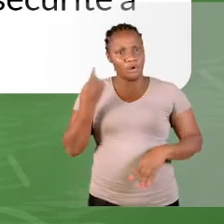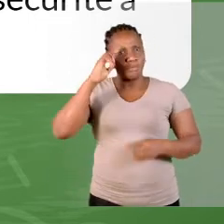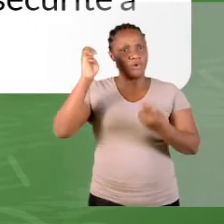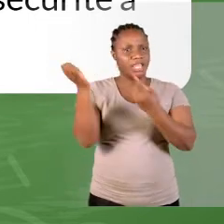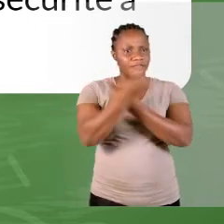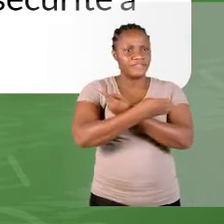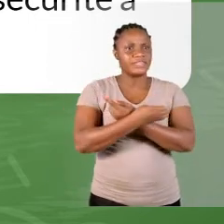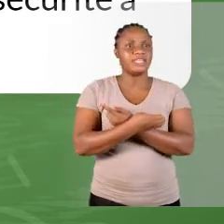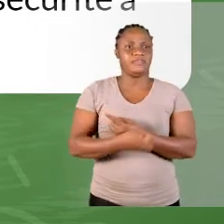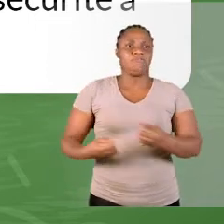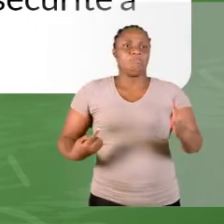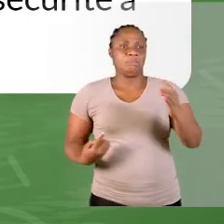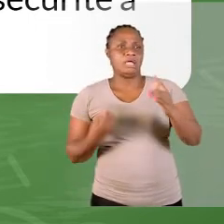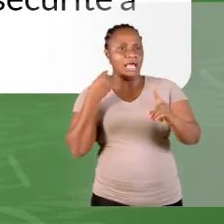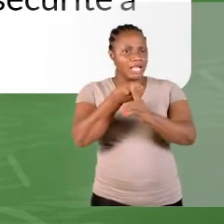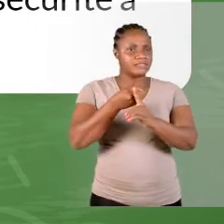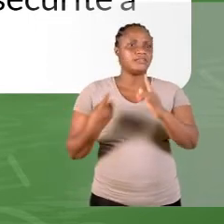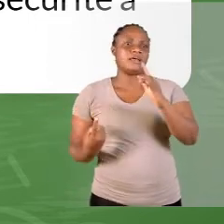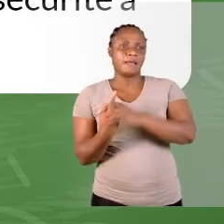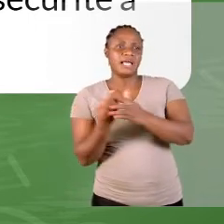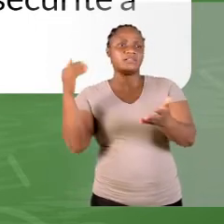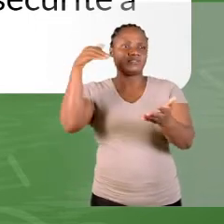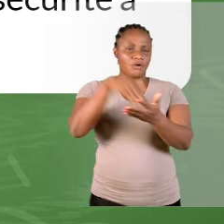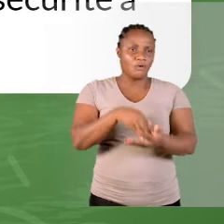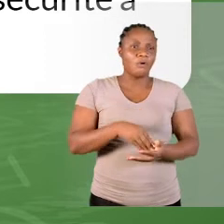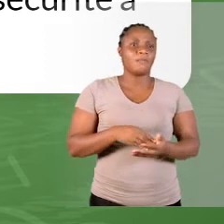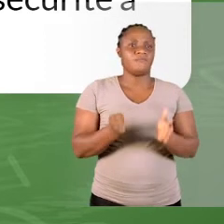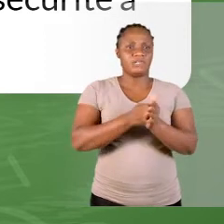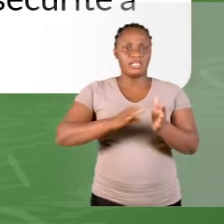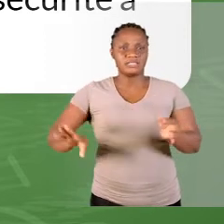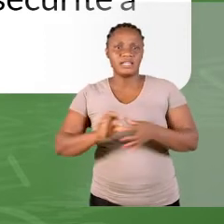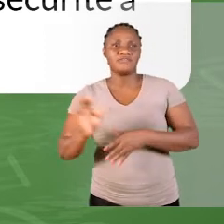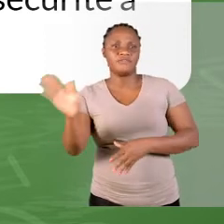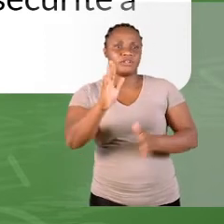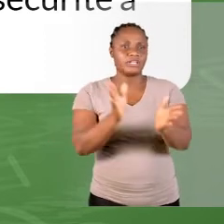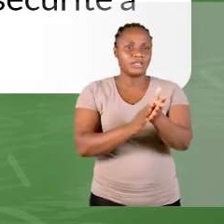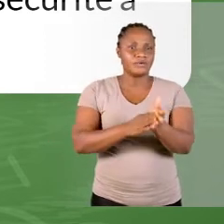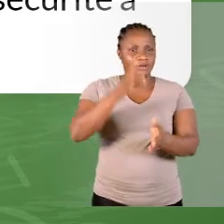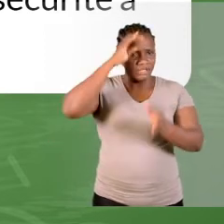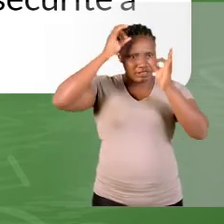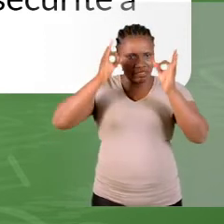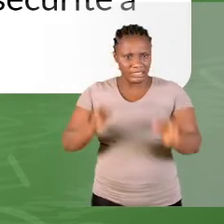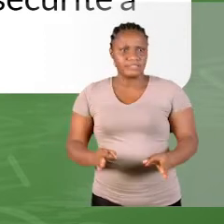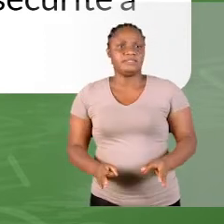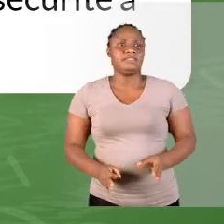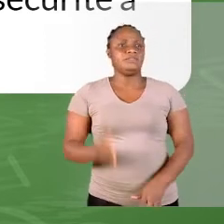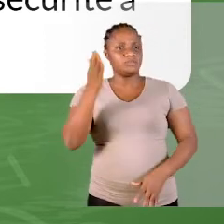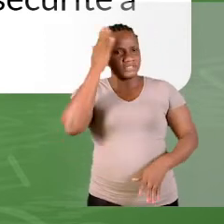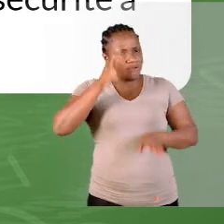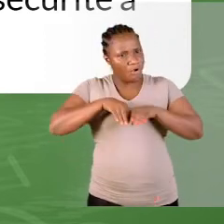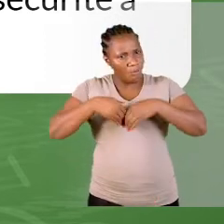que cela se reproduise chez eux, les élèves de votre école décident de s'informer sur les règles de